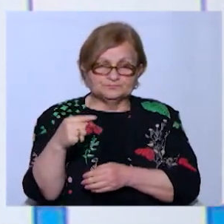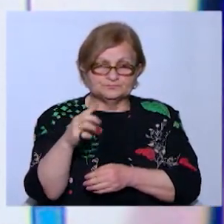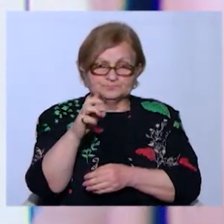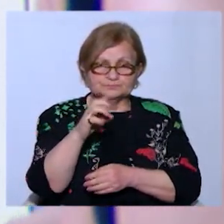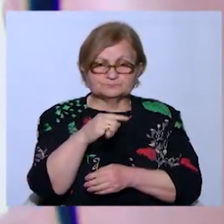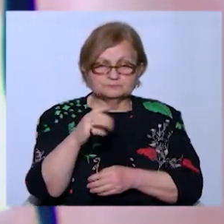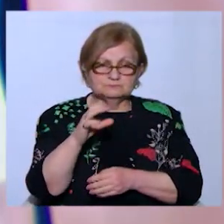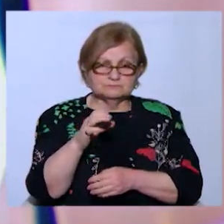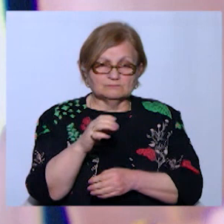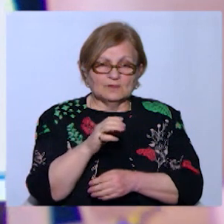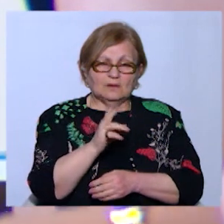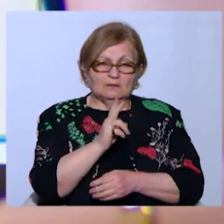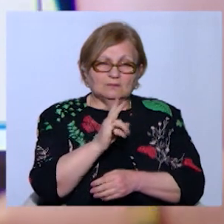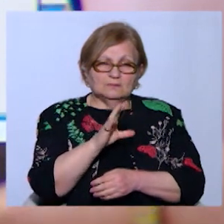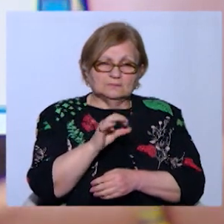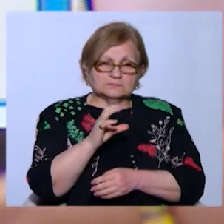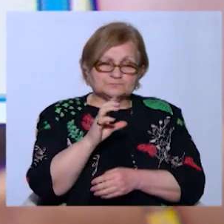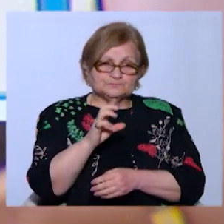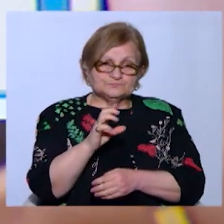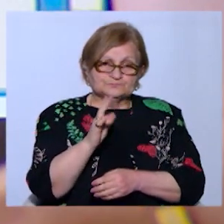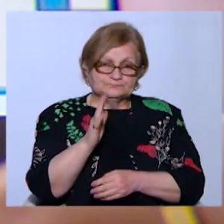ჰიპოტენუზასთან კოსინუსი ბეტა იქნება.